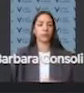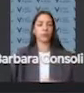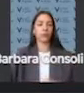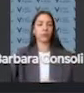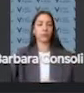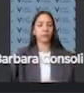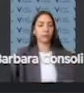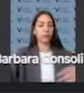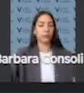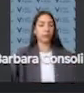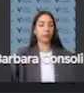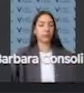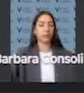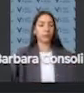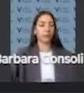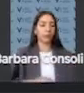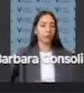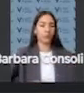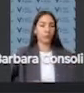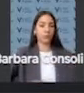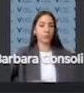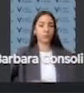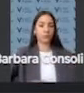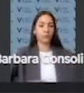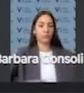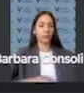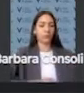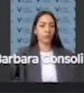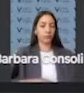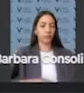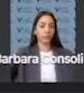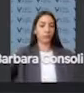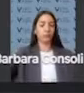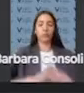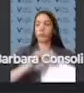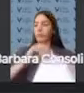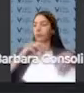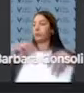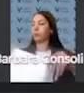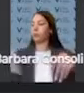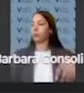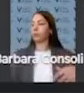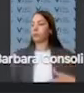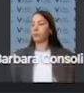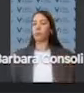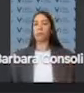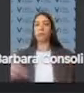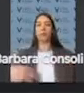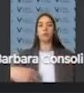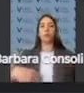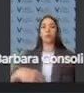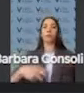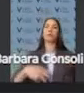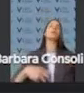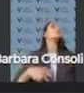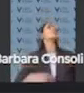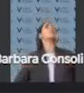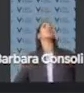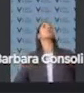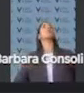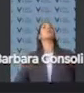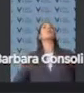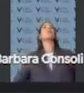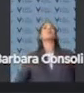manuali di diritto, apprendendo de determinate nozioni, capisci che forse è la cosa che ti